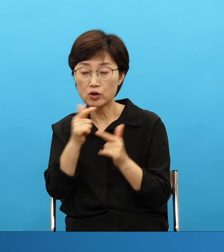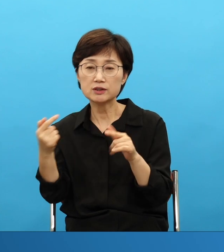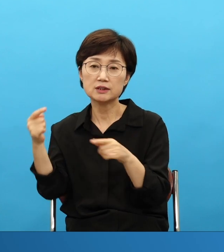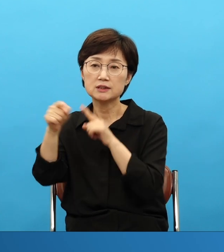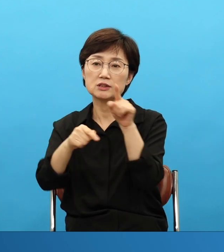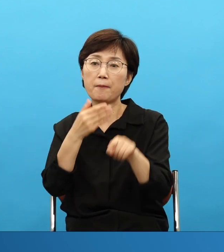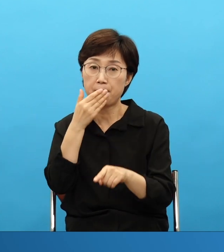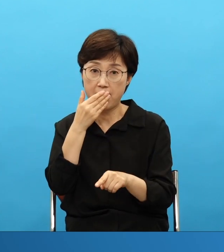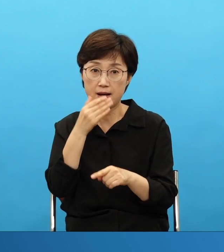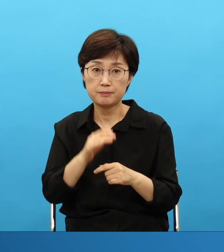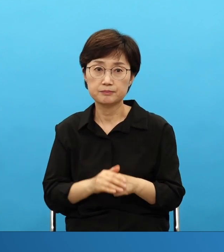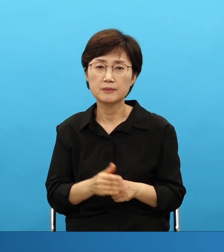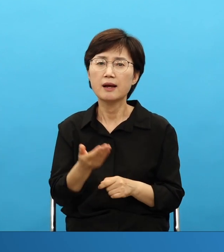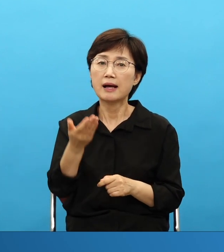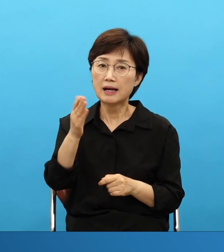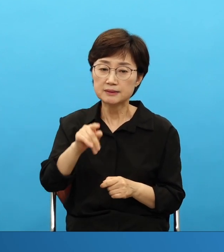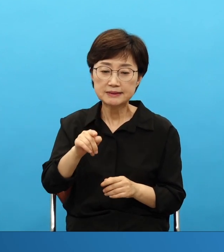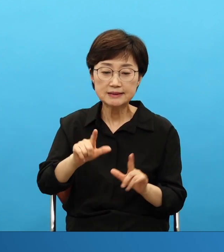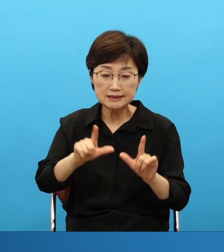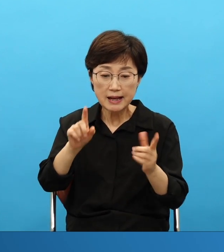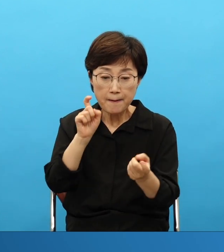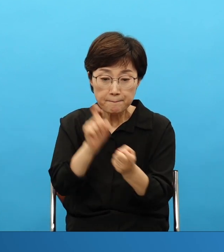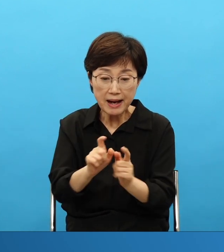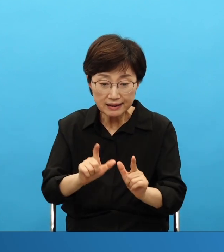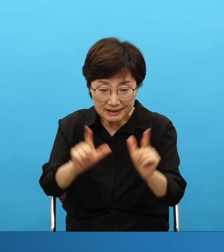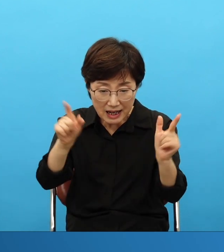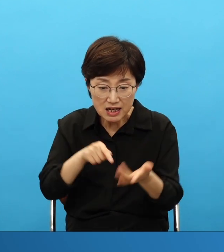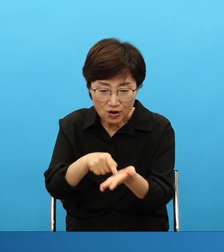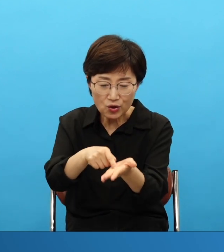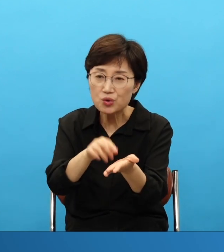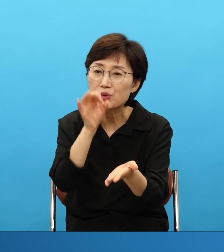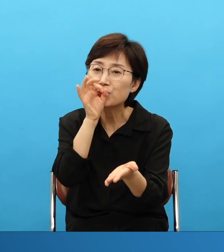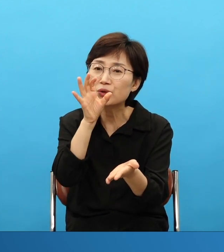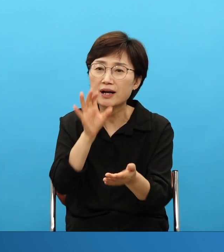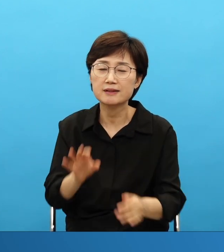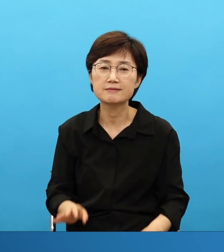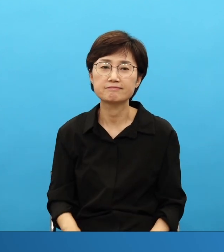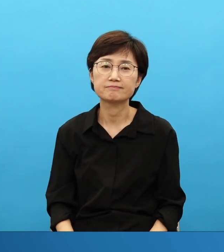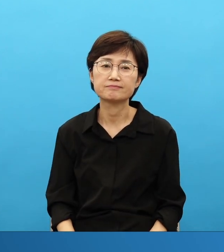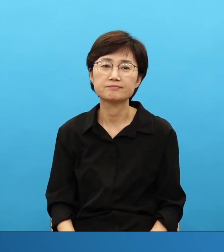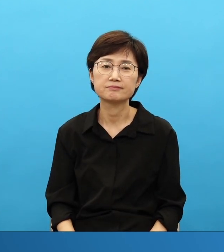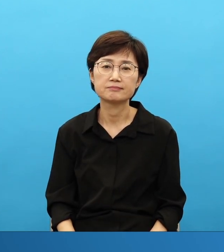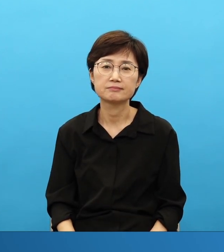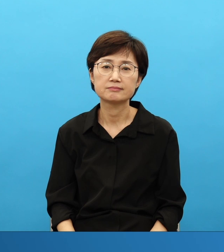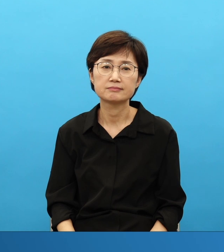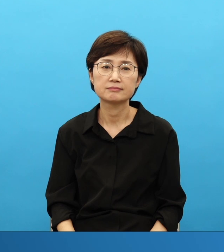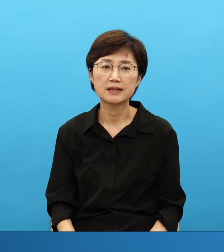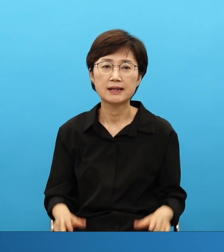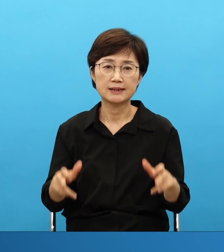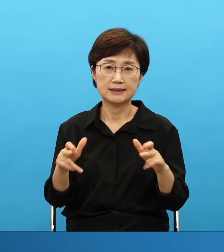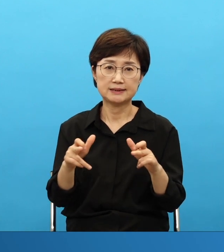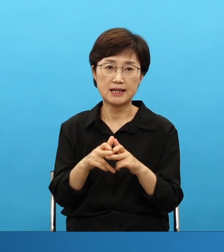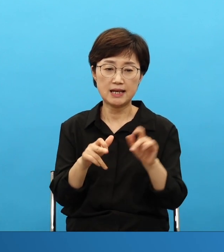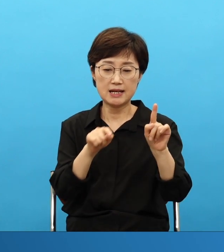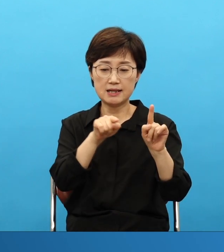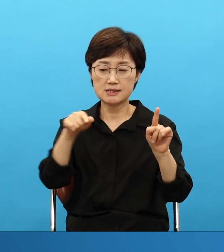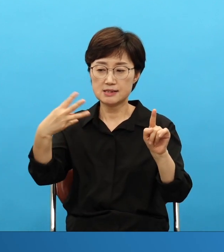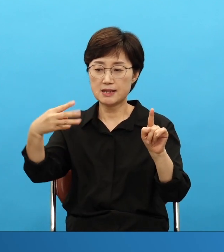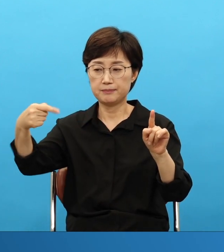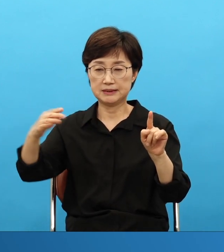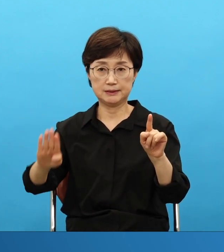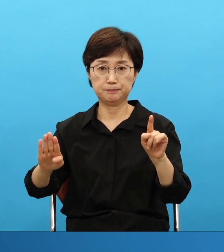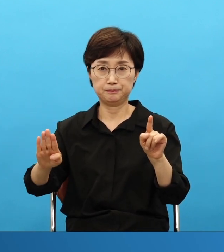있습니다 단 당일 등록의 경우 신청이 불가합니다 1급에서 3급 및 중증 장애인은